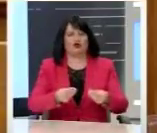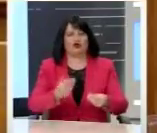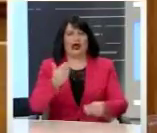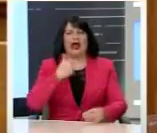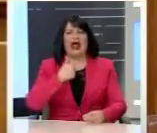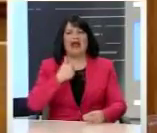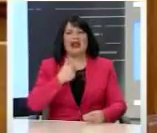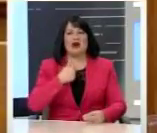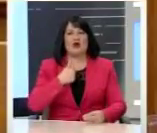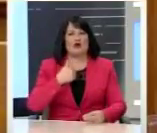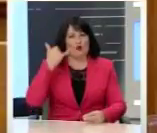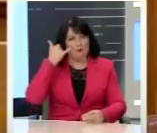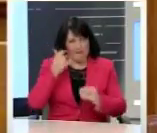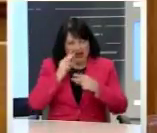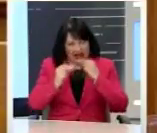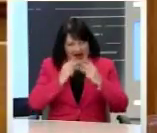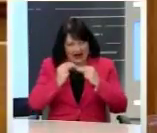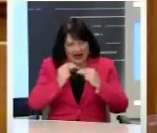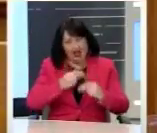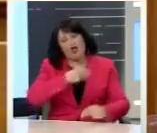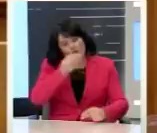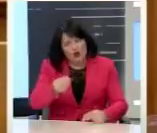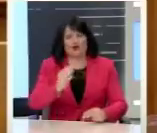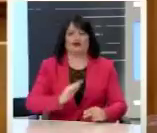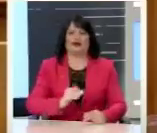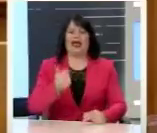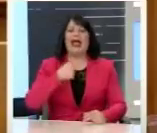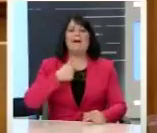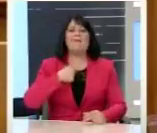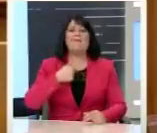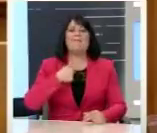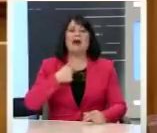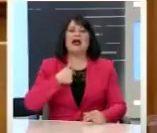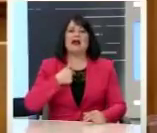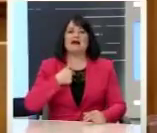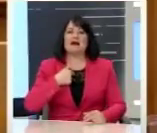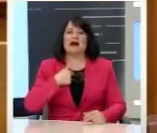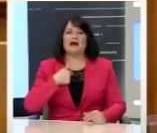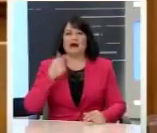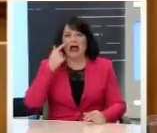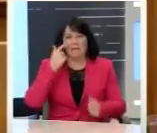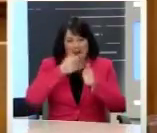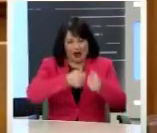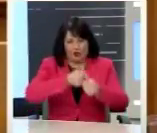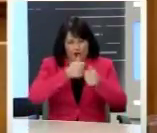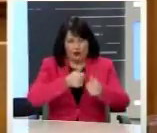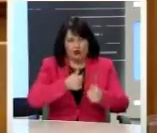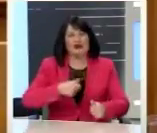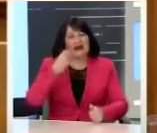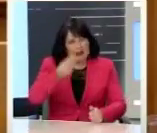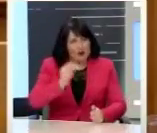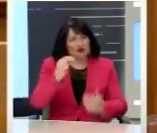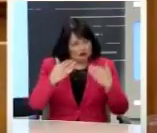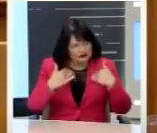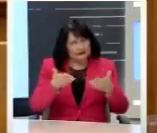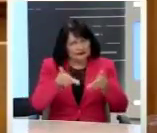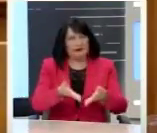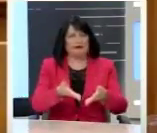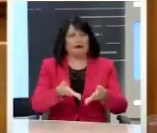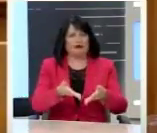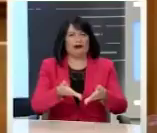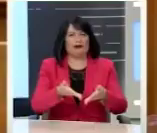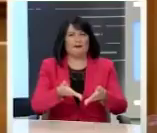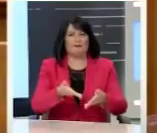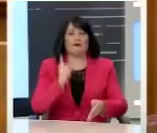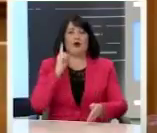Να τις πάρουμε όλοι. Αν έχουν δικές μου συνομιλίες που θα έπρεπε να έχουν, να παρακολουθούσανε, να δοθούν στη Βουλή. Αλλά όχι τα